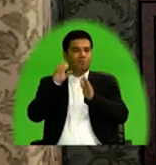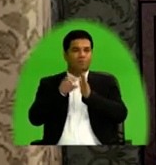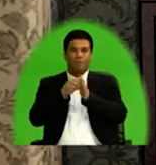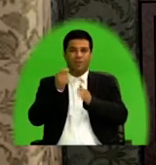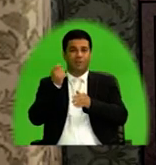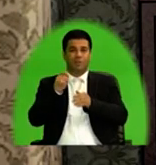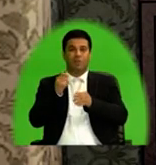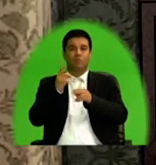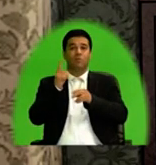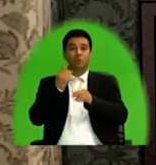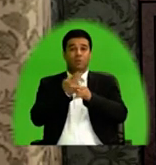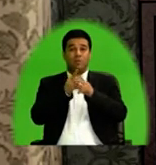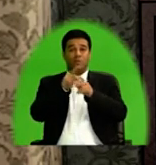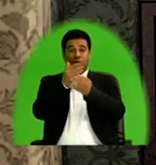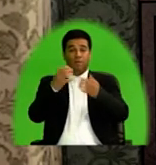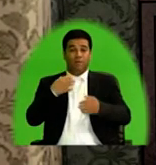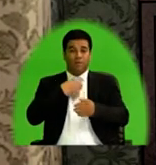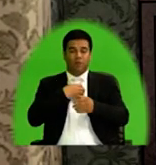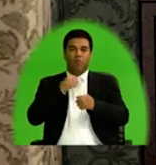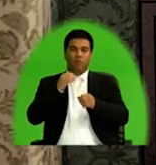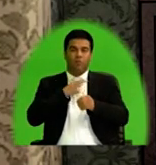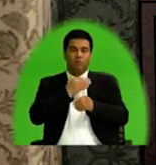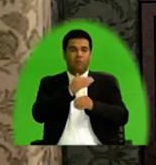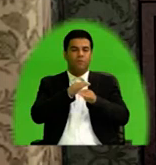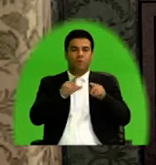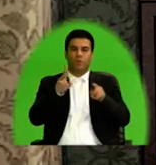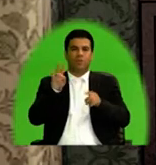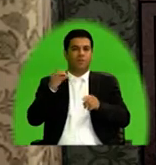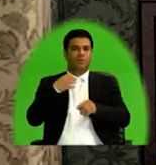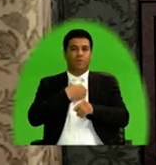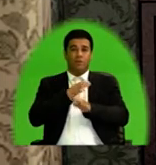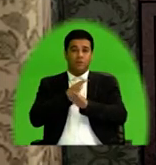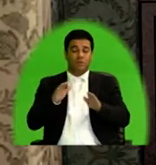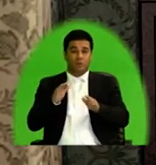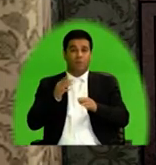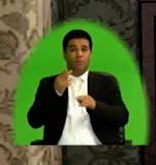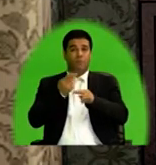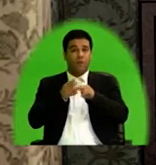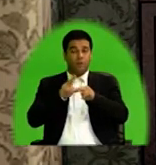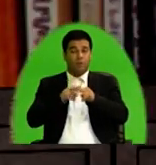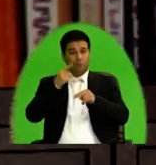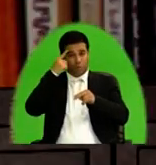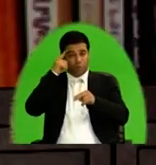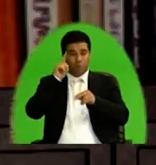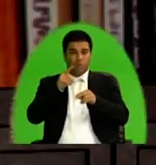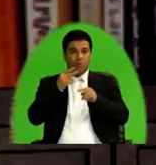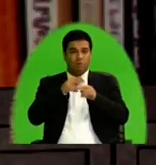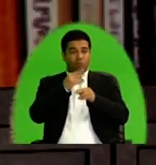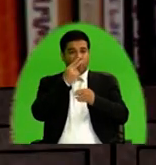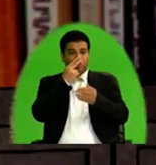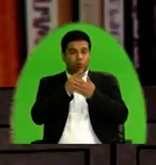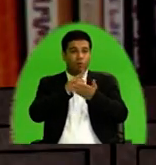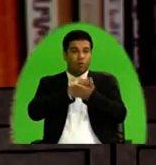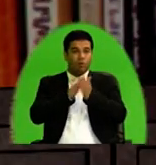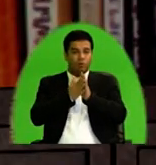потому что то, что важно для нас, не всегда может быть важным для ребенка. Поэтому умение выстраивать